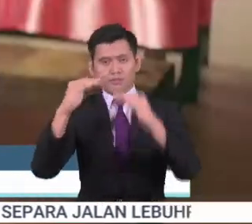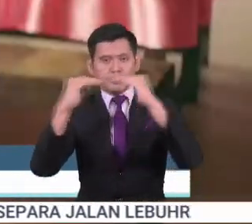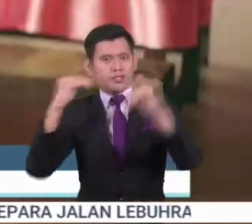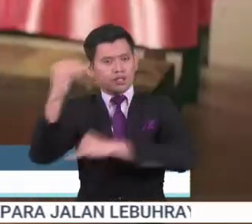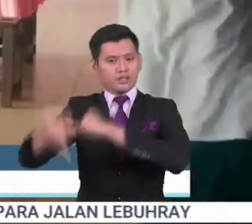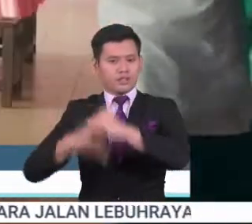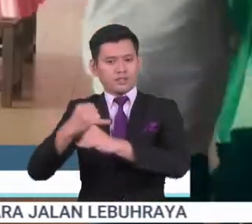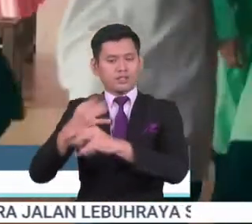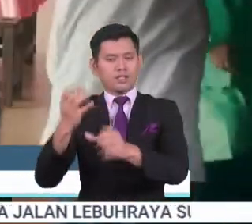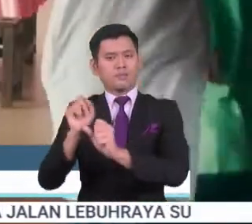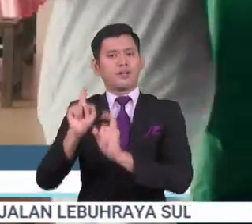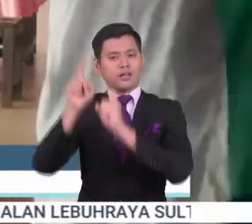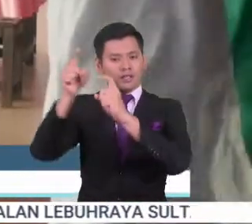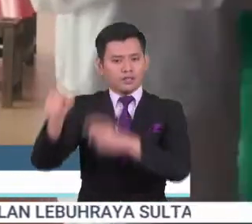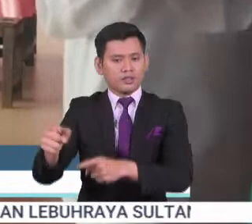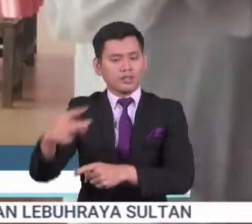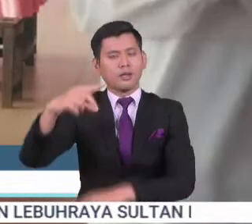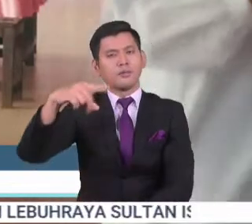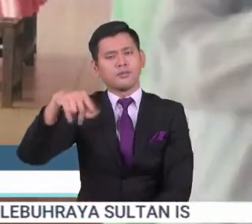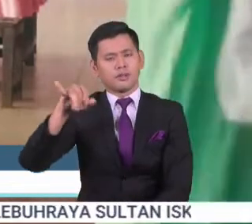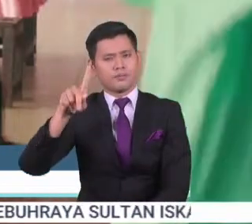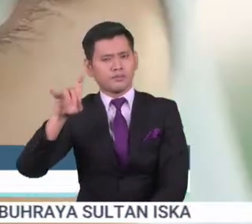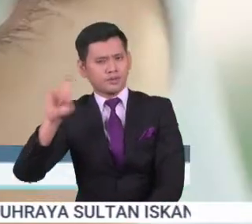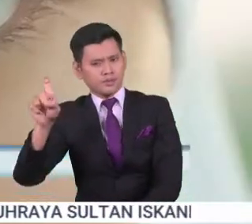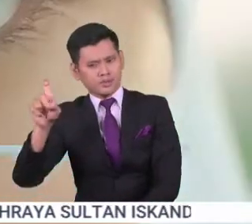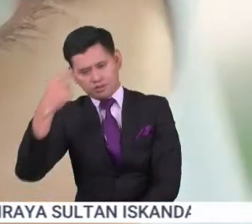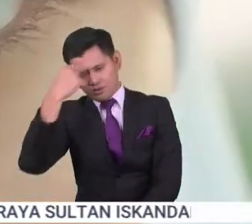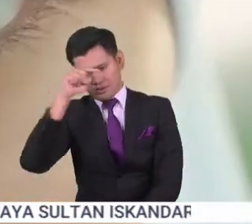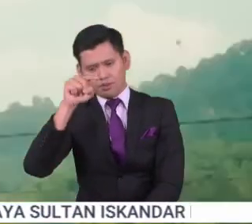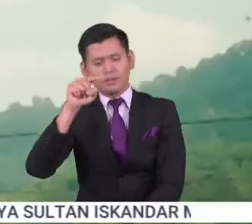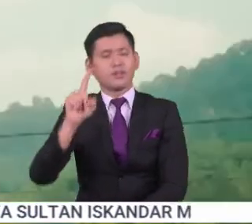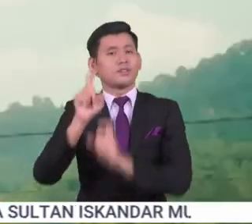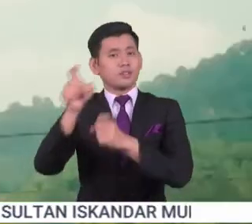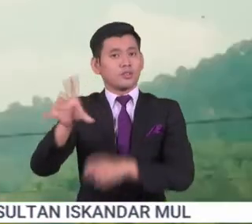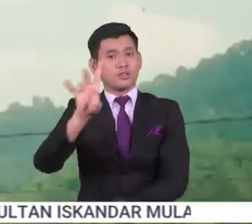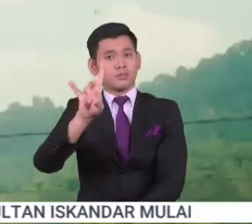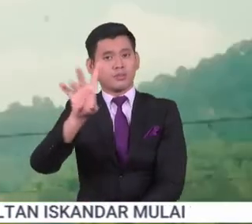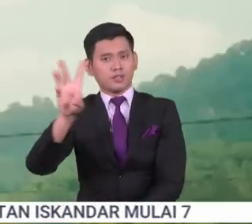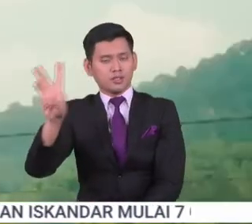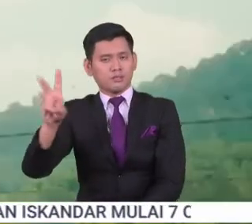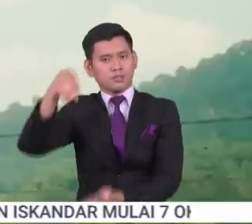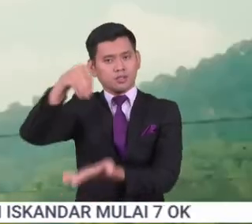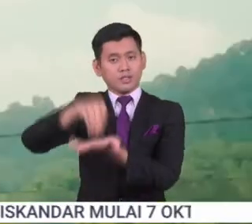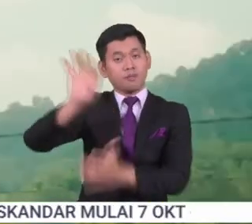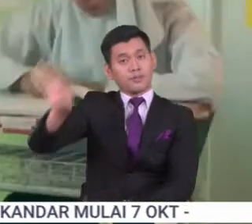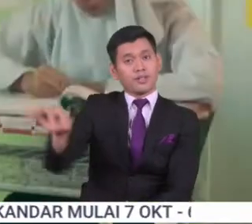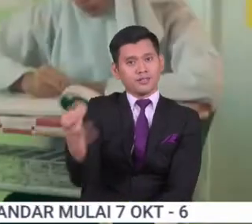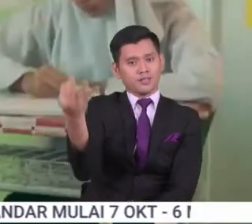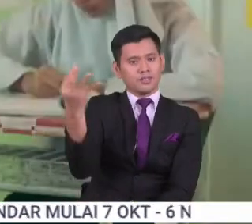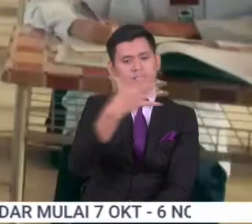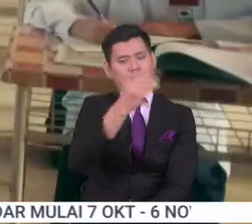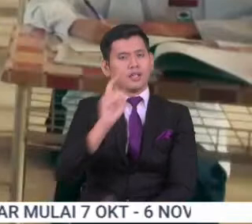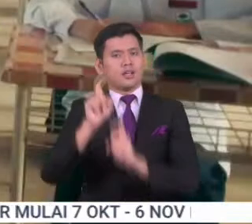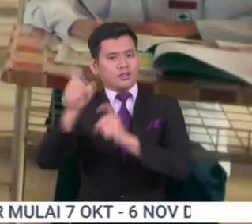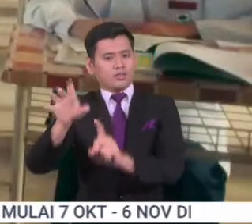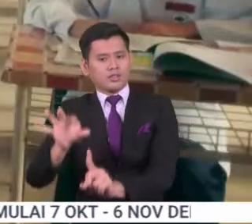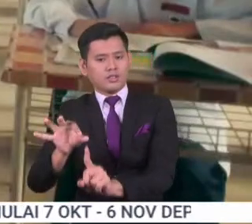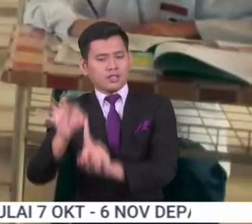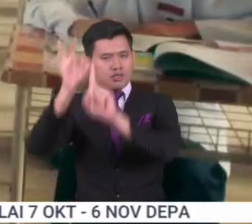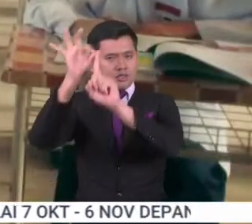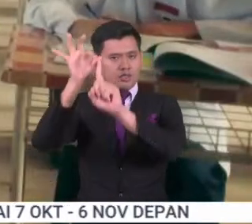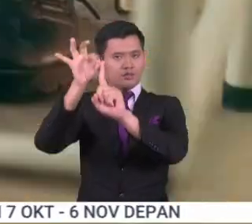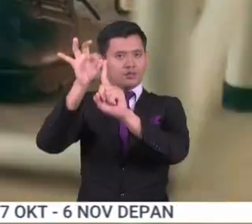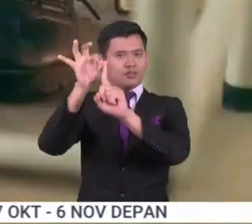itu memenangi anugerah Grand Prix sempena Festival Film Cannes ke-76 di Perancis. Selain itu, anugerah khas penghargaan juri